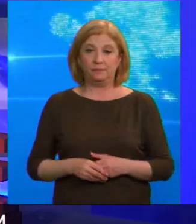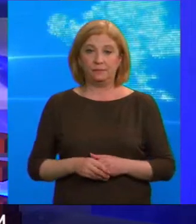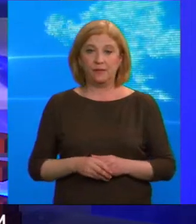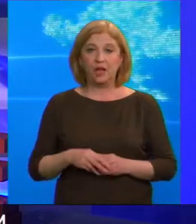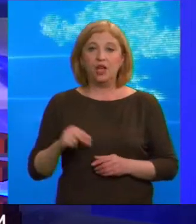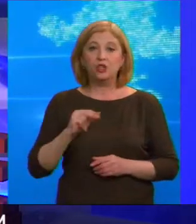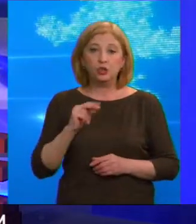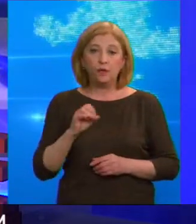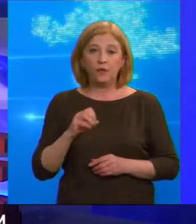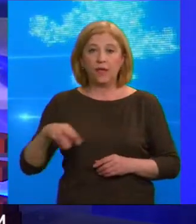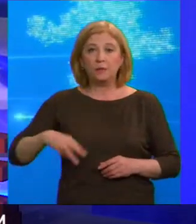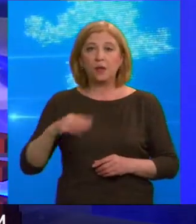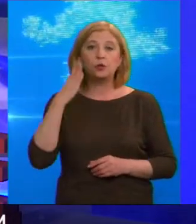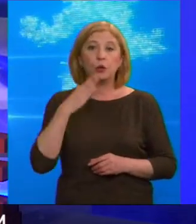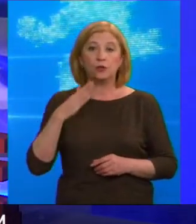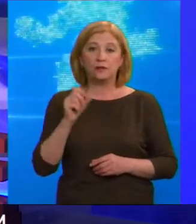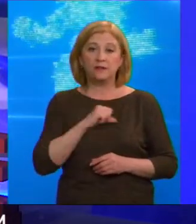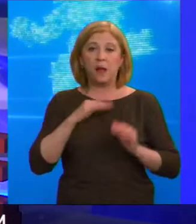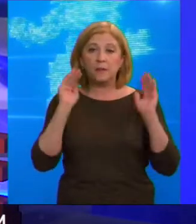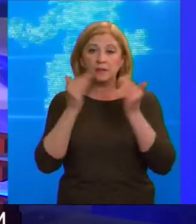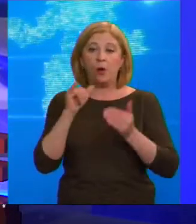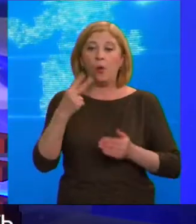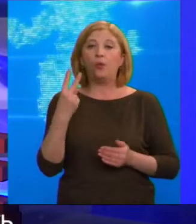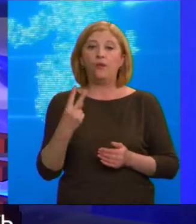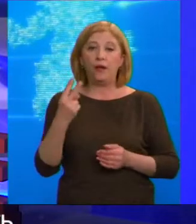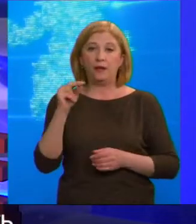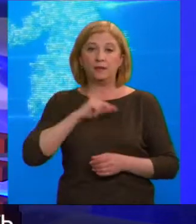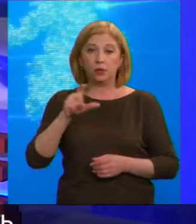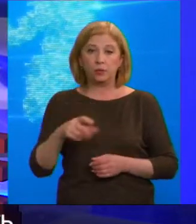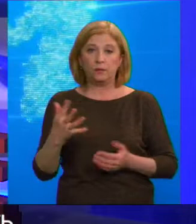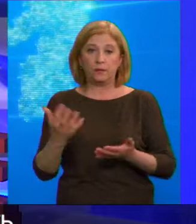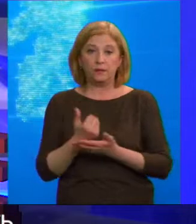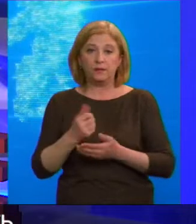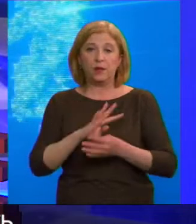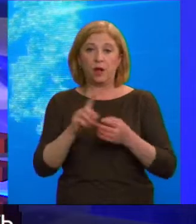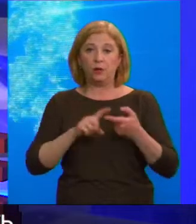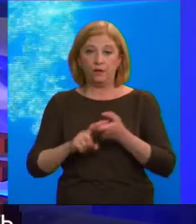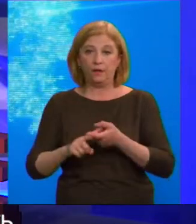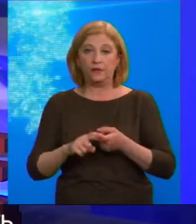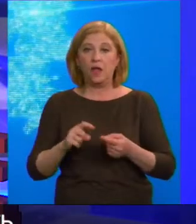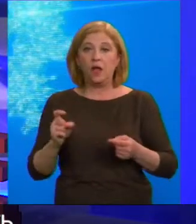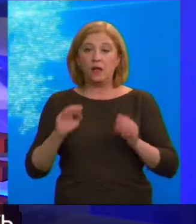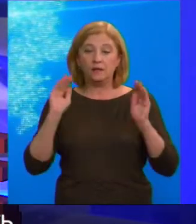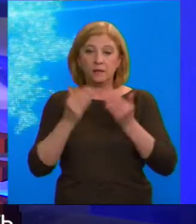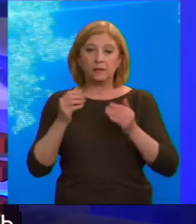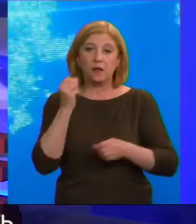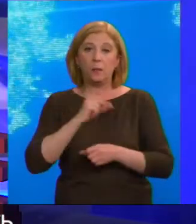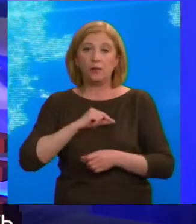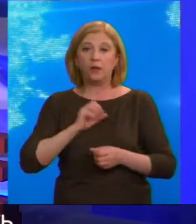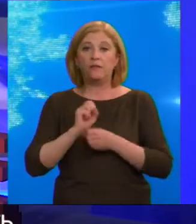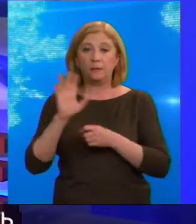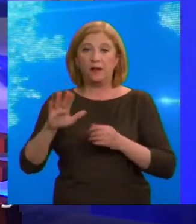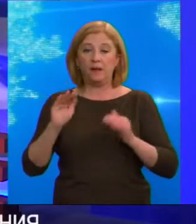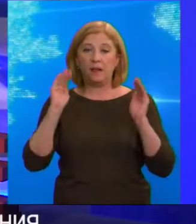Чиновники администрации Троицкого района самоизолировались. У двоих сотрудников подтвердился коронавирус. Здание продезинфицировали, а работников отправили на